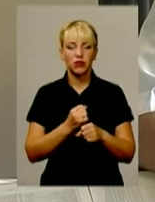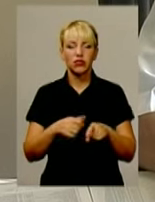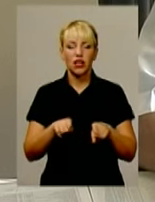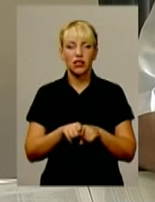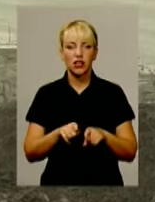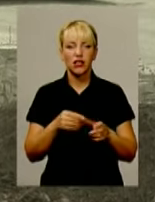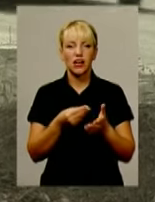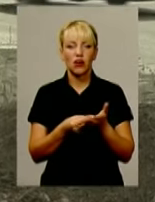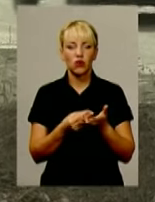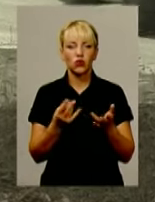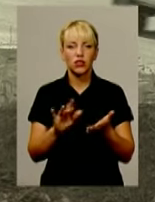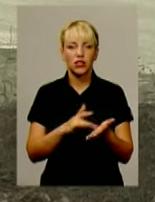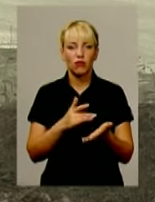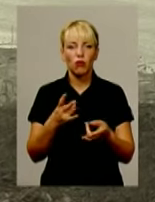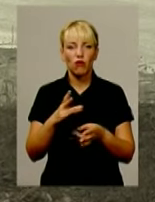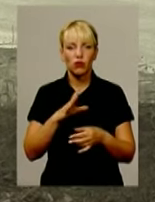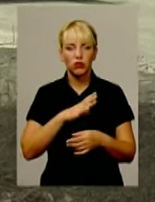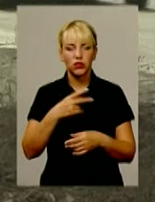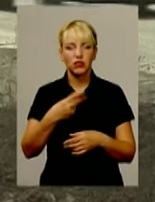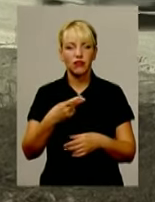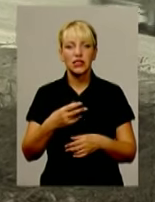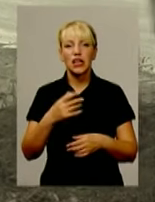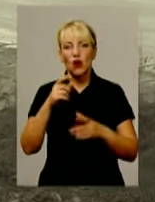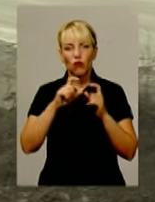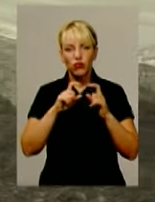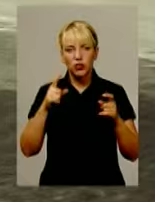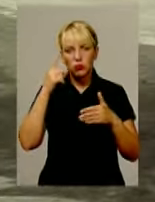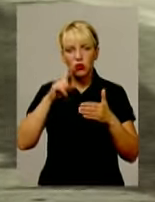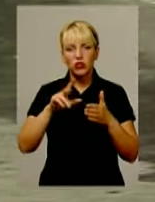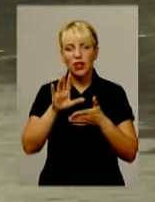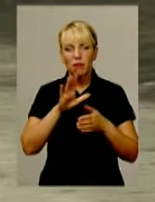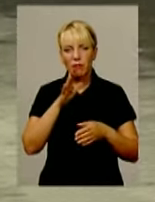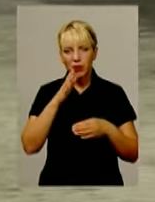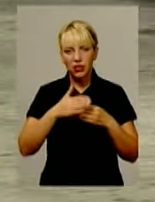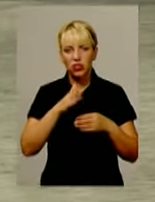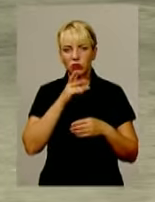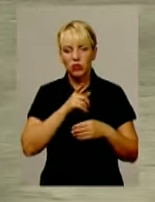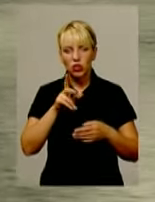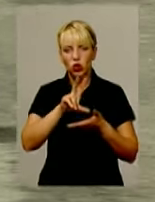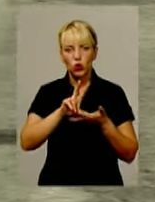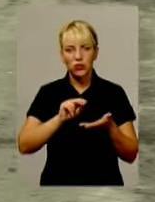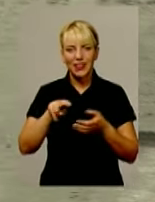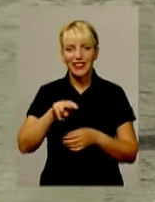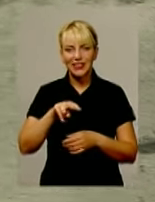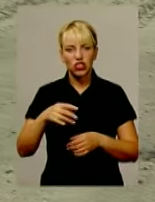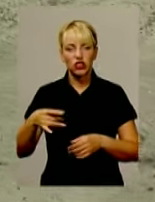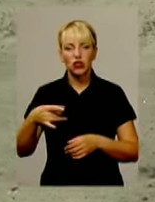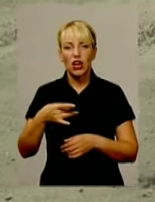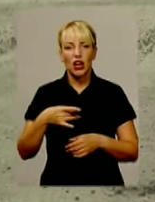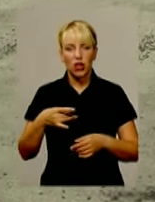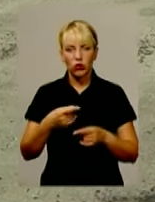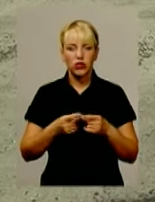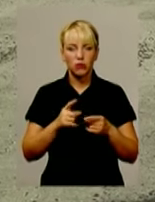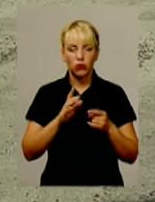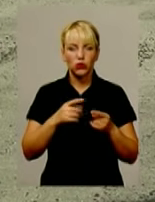бути 20. У відомстві сподіваються, що найближчим часом досвід Летичівського району запозичать і інші громади. Адже громада – то